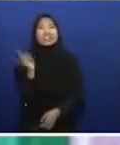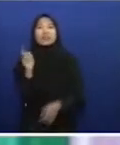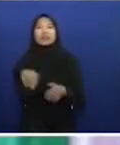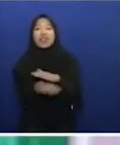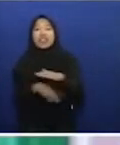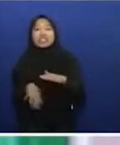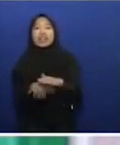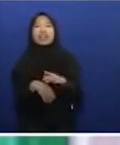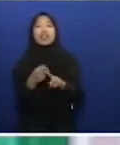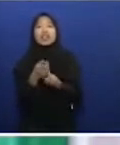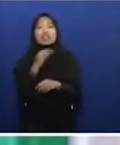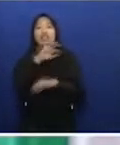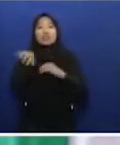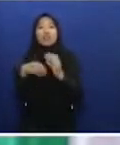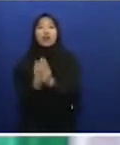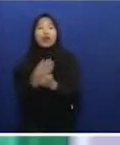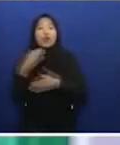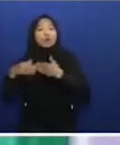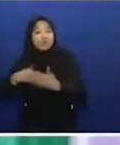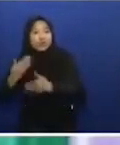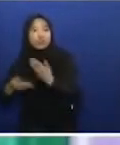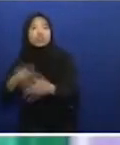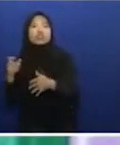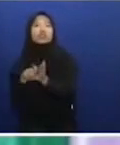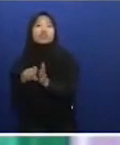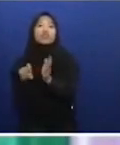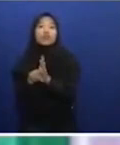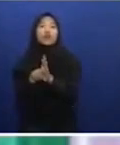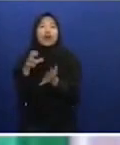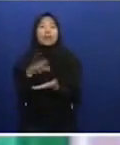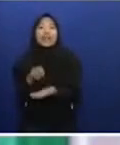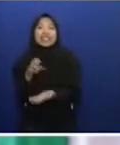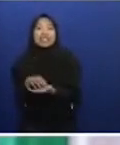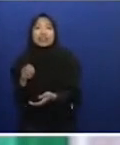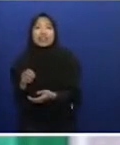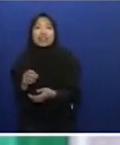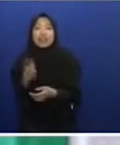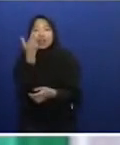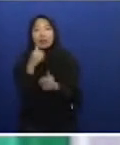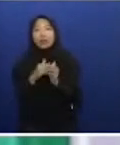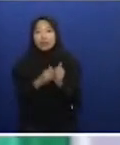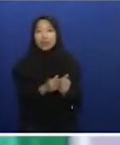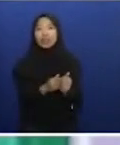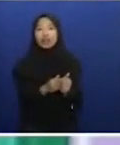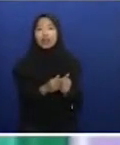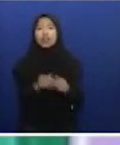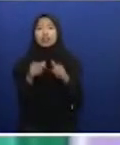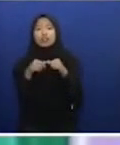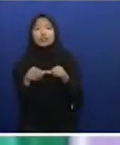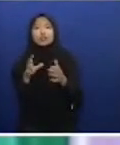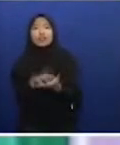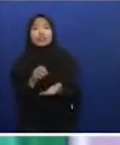proses belajar kepemimpinan, dan itu didapatkan lewat organisasi.